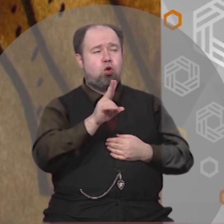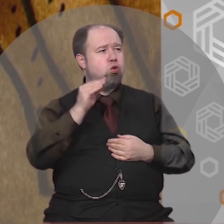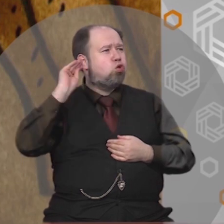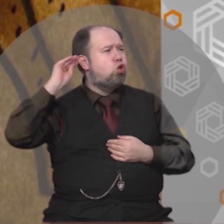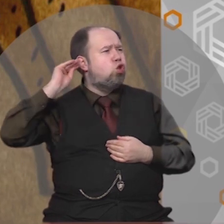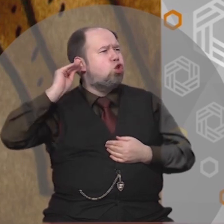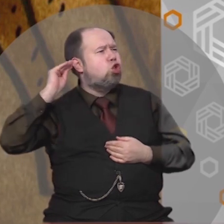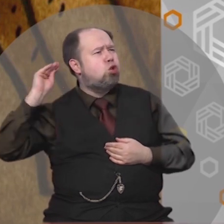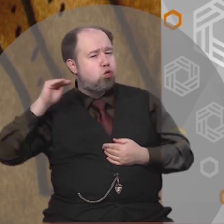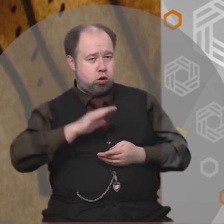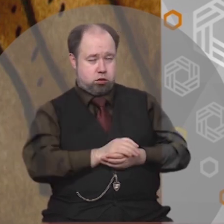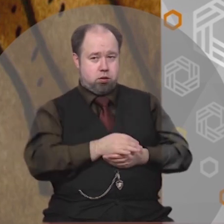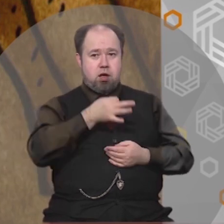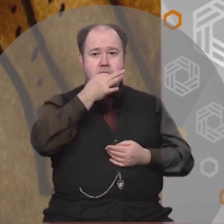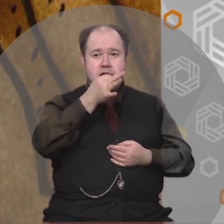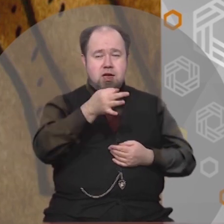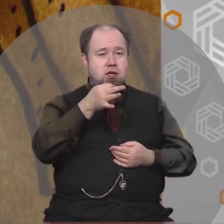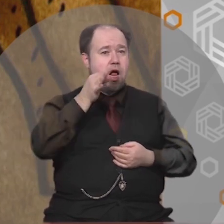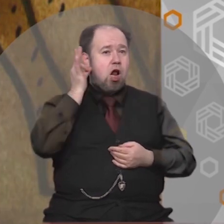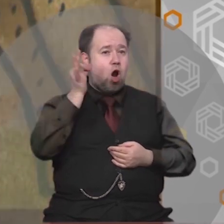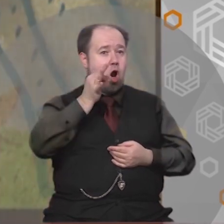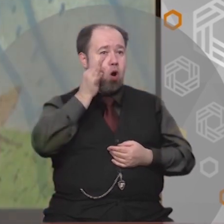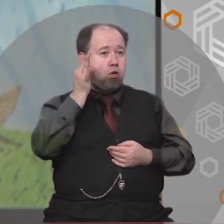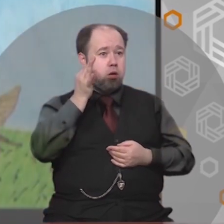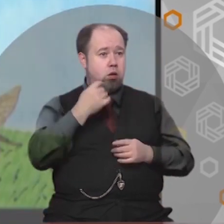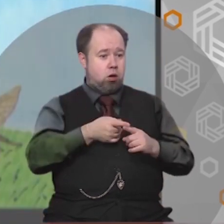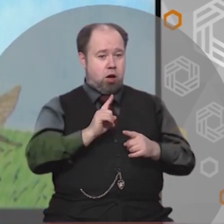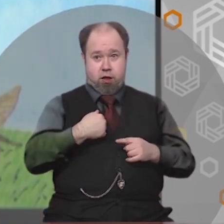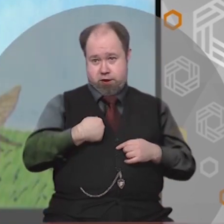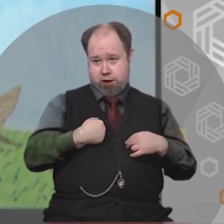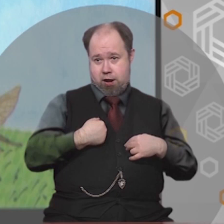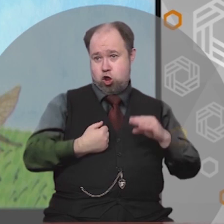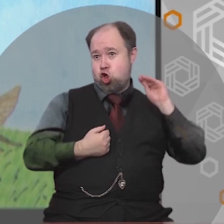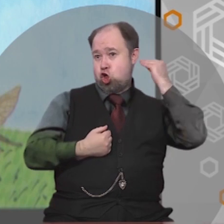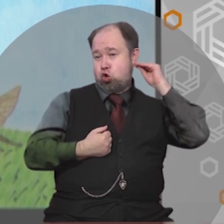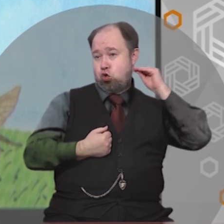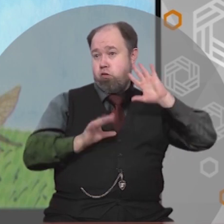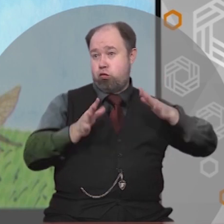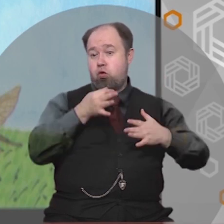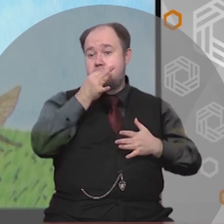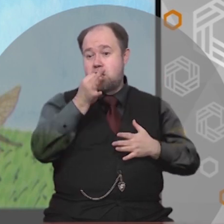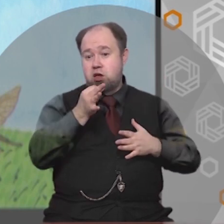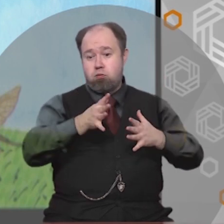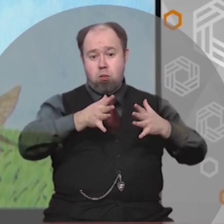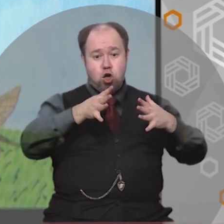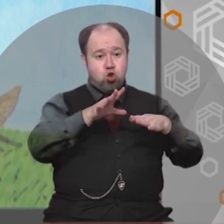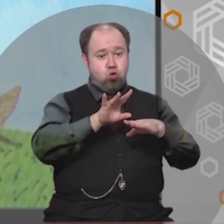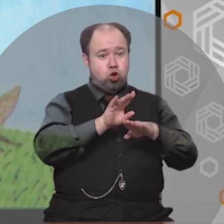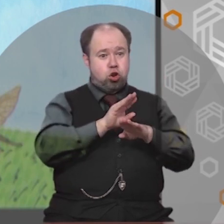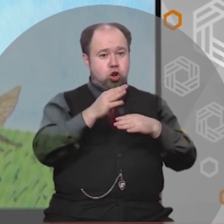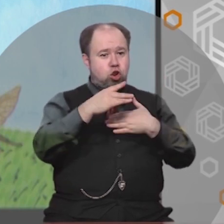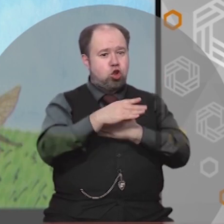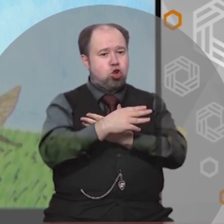тут жужжит», – произнес кот. «Это я жужжу», – вдруг произнес большой